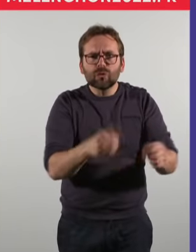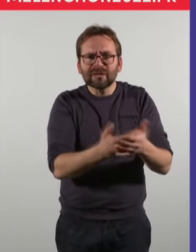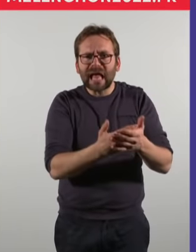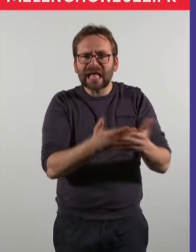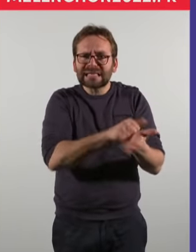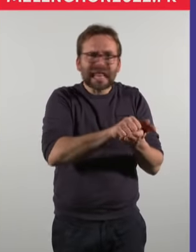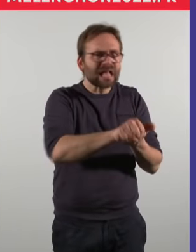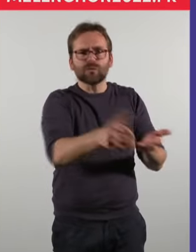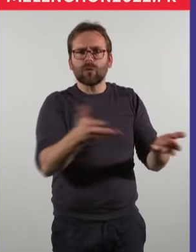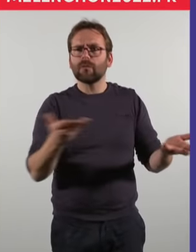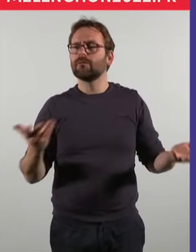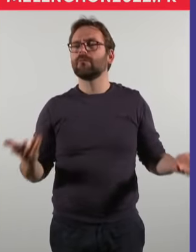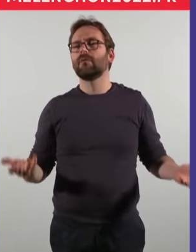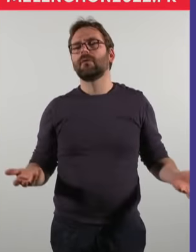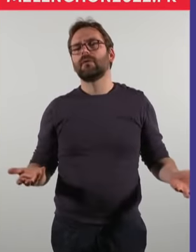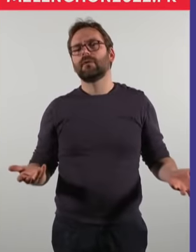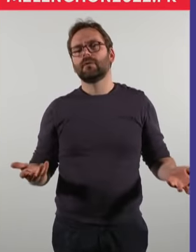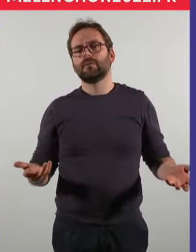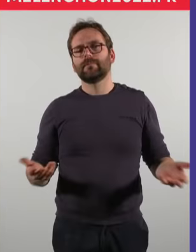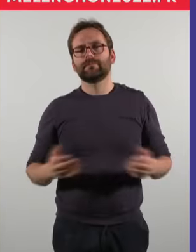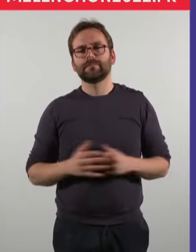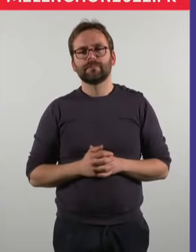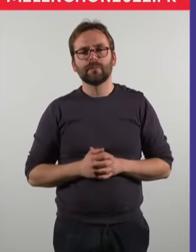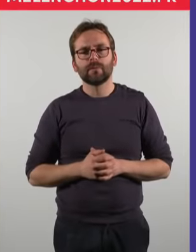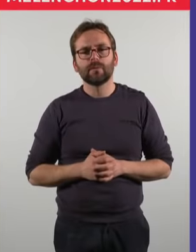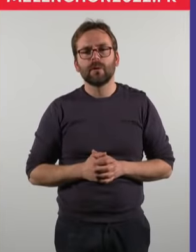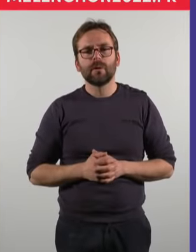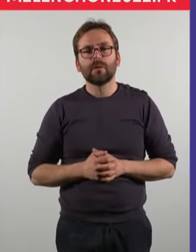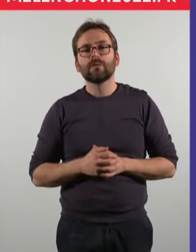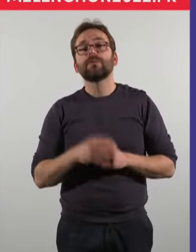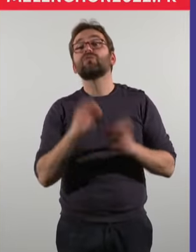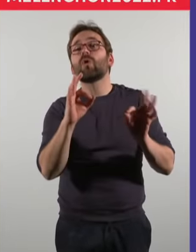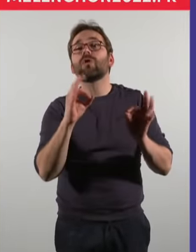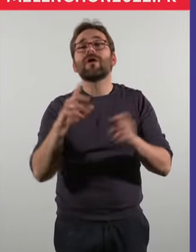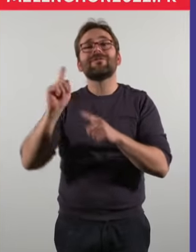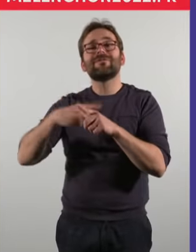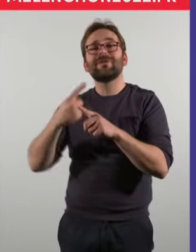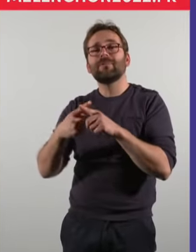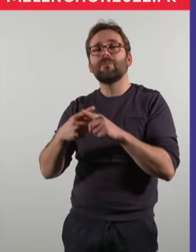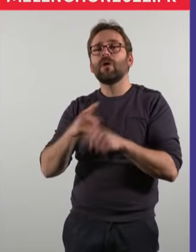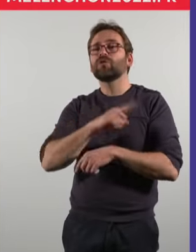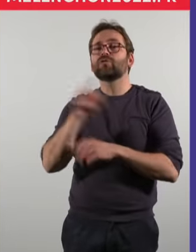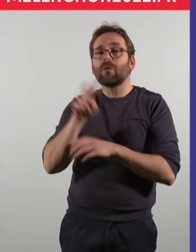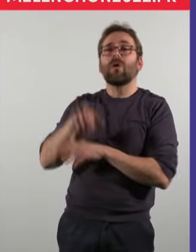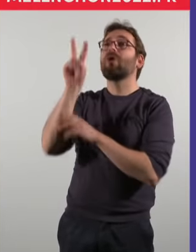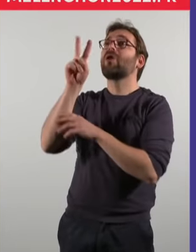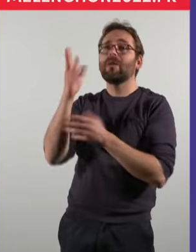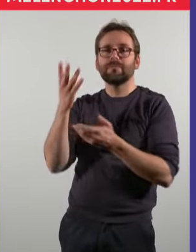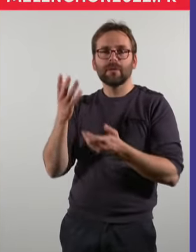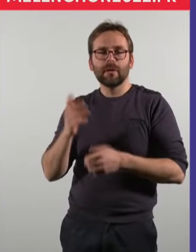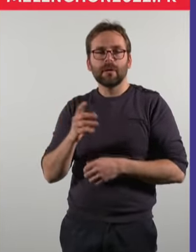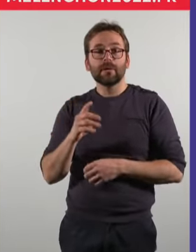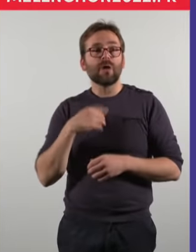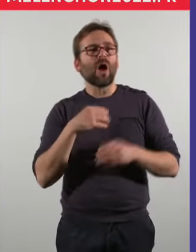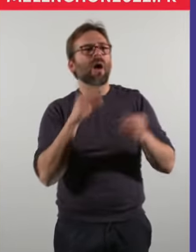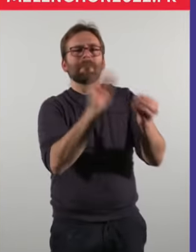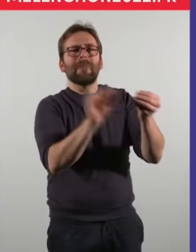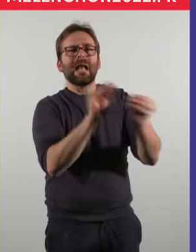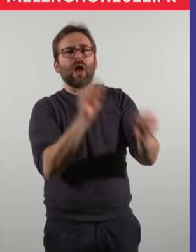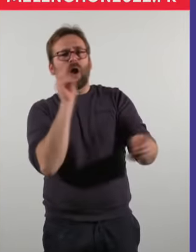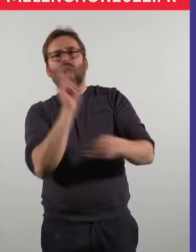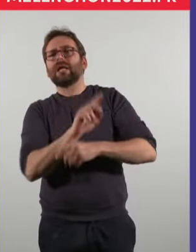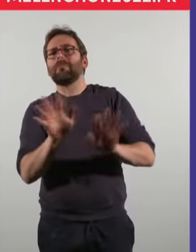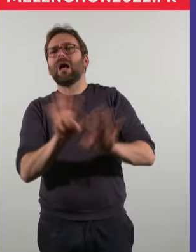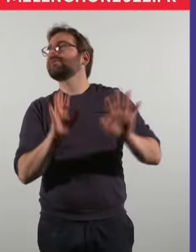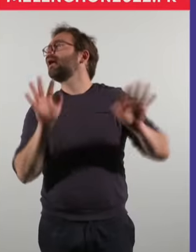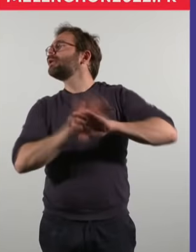destruction. Don't look up, évidemment, don't look up, ne regardez pas, Ne voyez pas le malheur, ne le regardez pas,